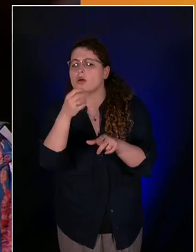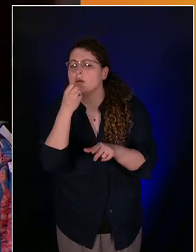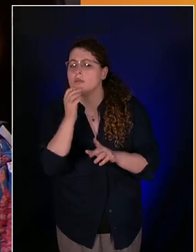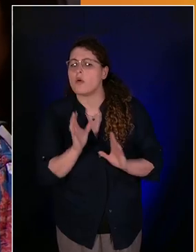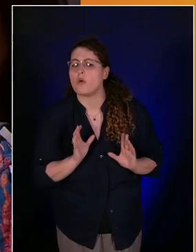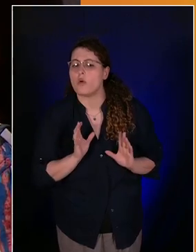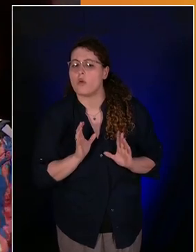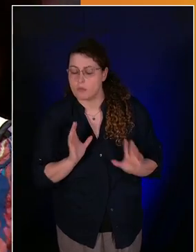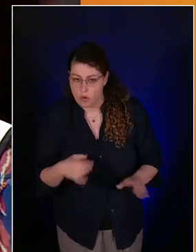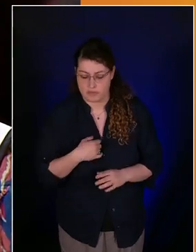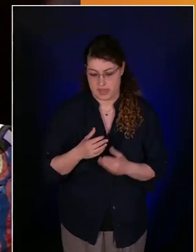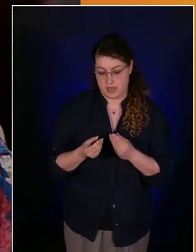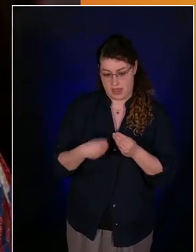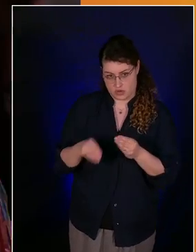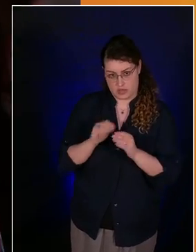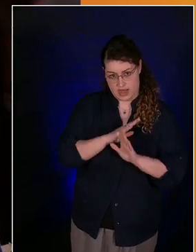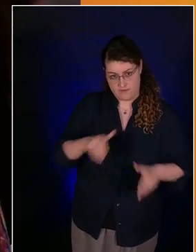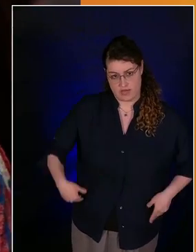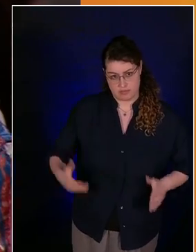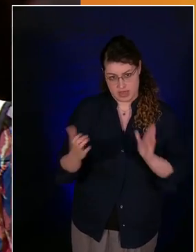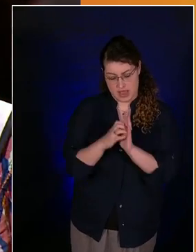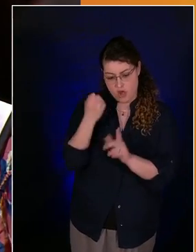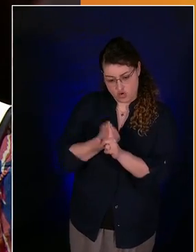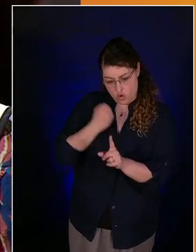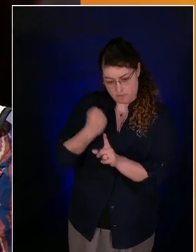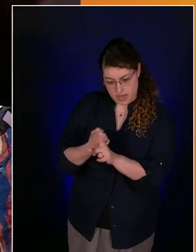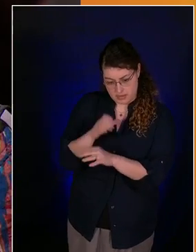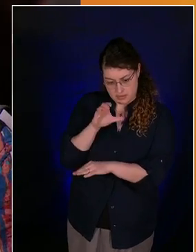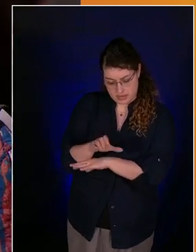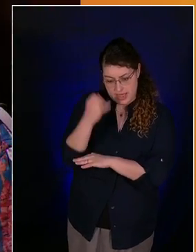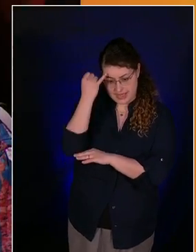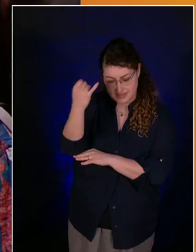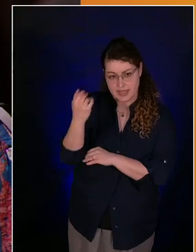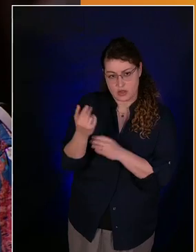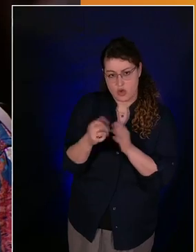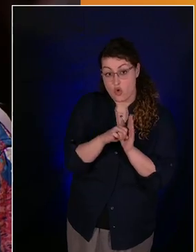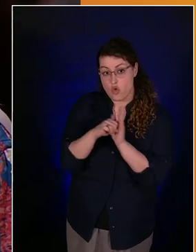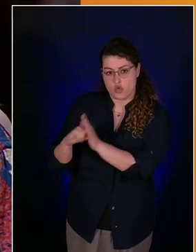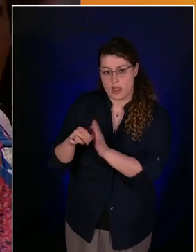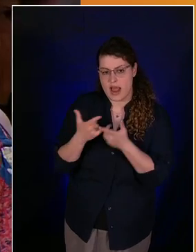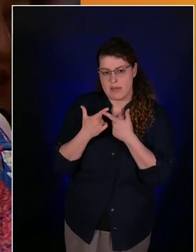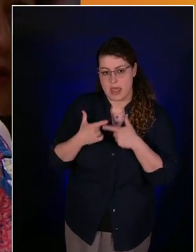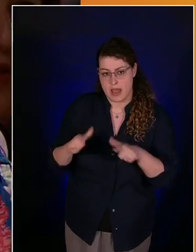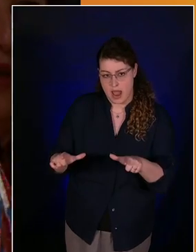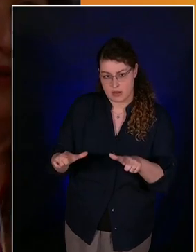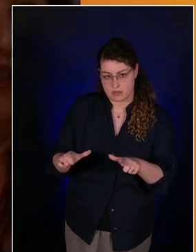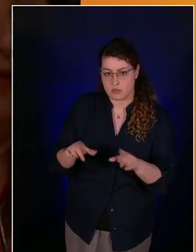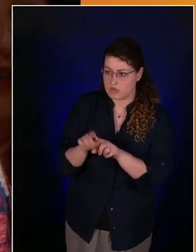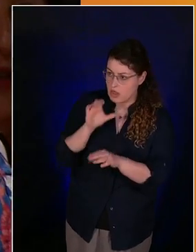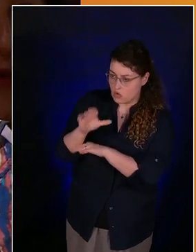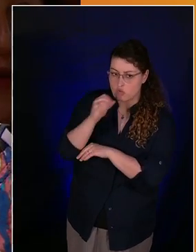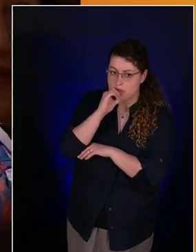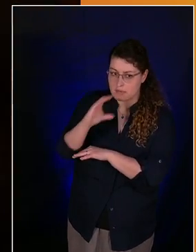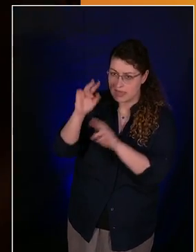et à rajouter à la fin du paragraphe combattre les ILD ultralibérales de la Commission européenne et du capitalisme